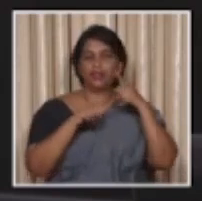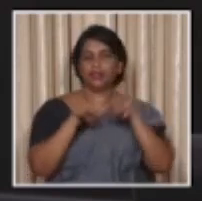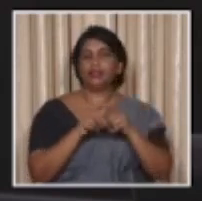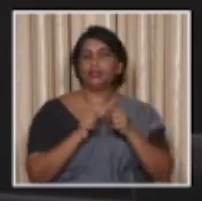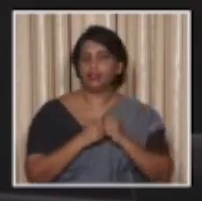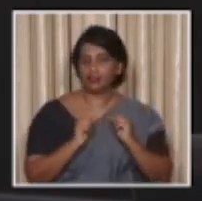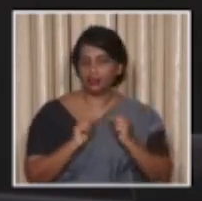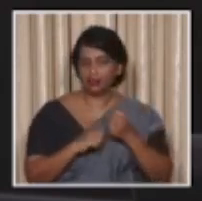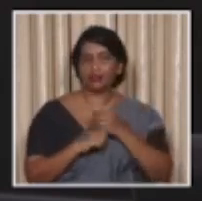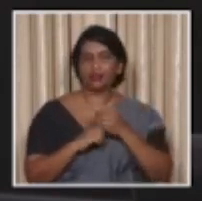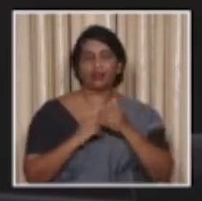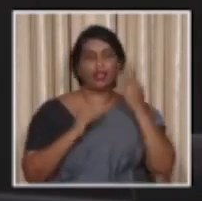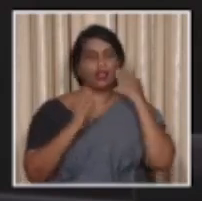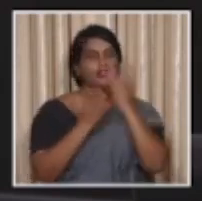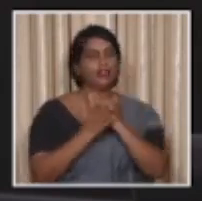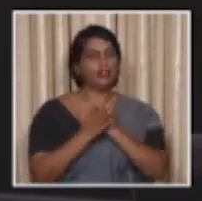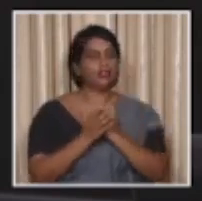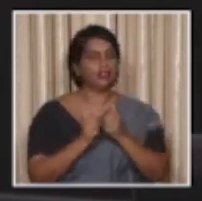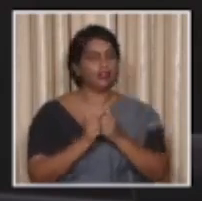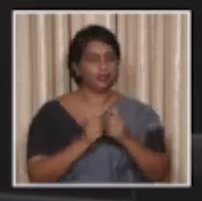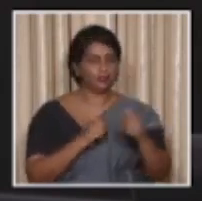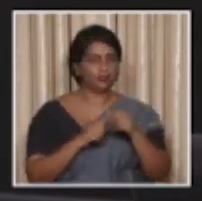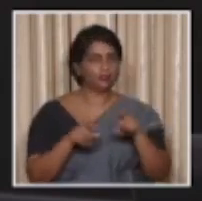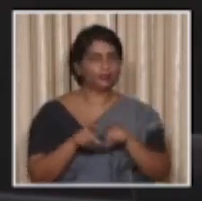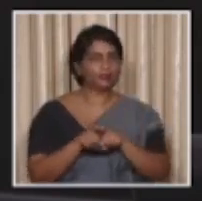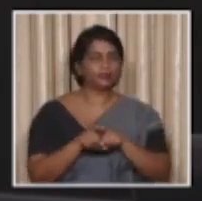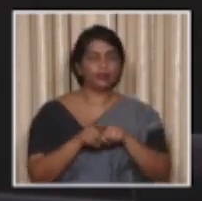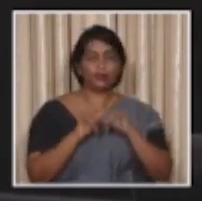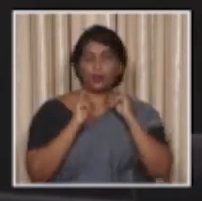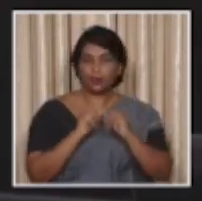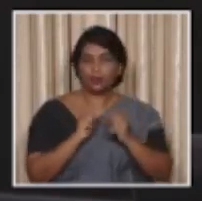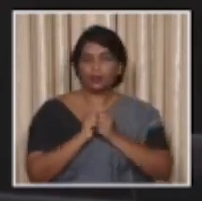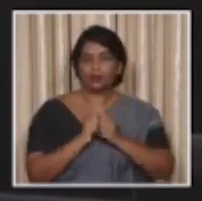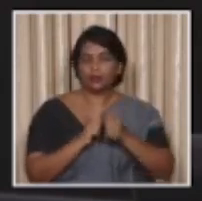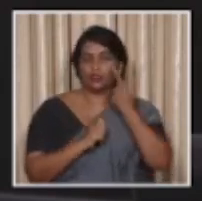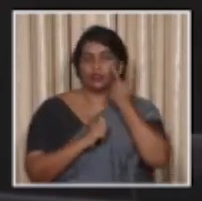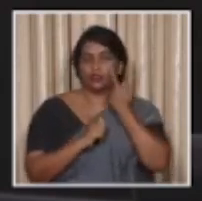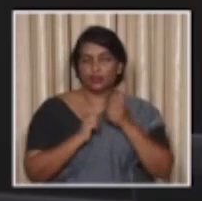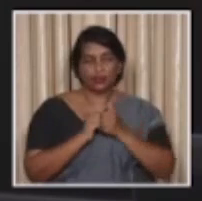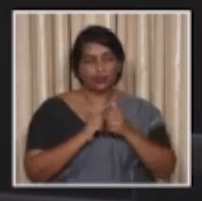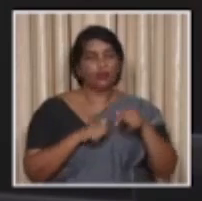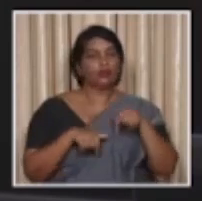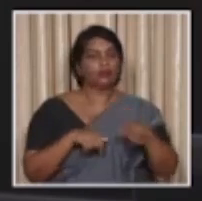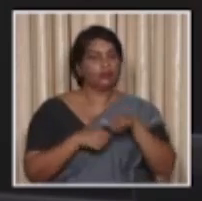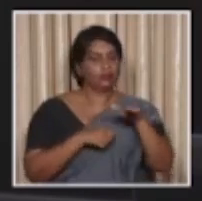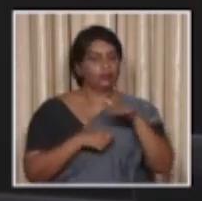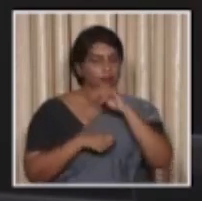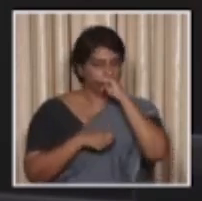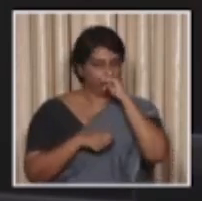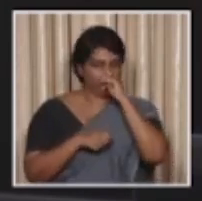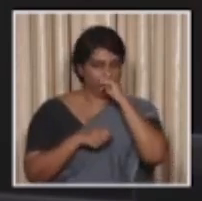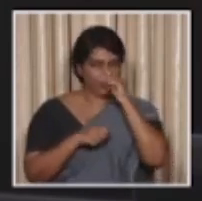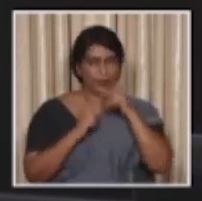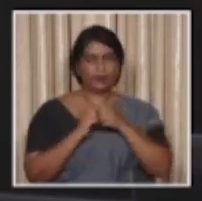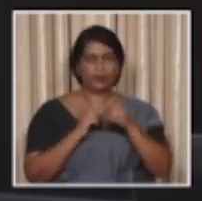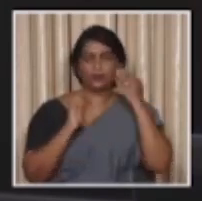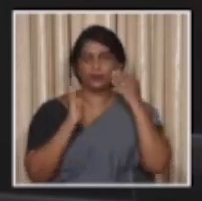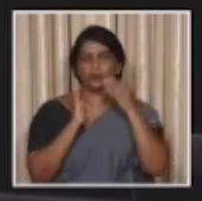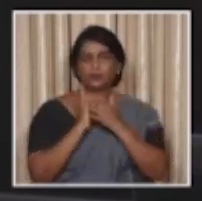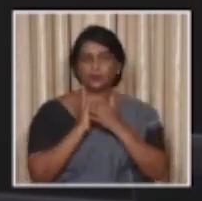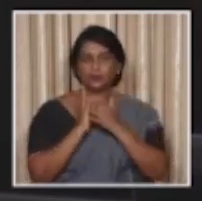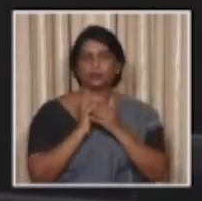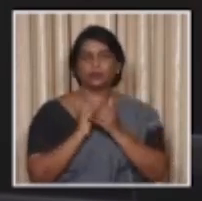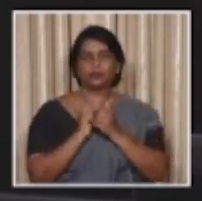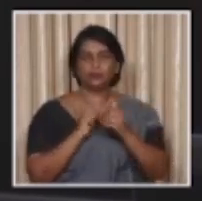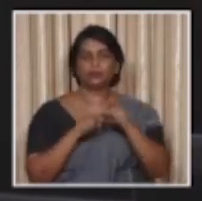කරනවා නම් මහා බරපතල අපරාධයක්. ඒ මහා බරපතල අපරාධයේ ඛේදවාචකය අද සමාජගත වෙලා තියෙනවා. ඒ නිසා සමාජයේ ජීවත්